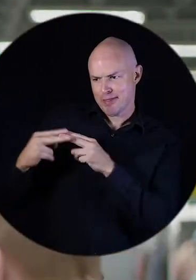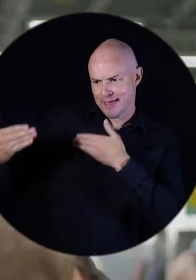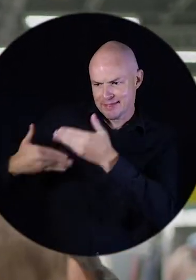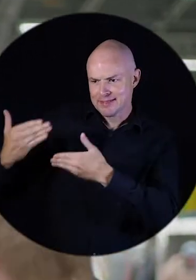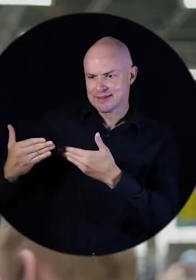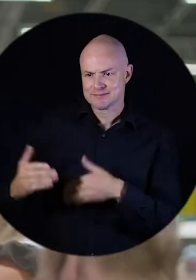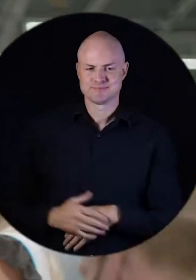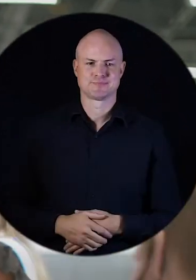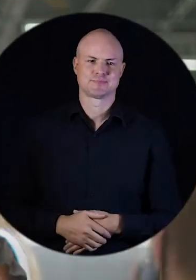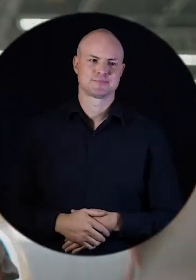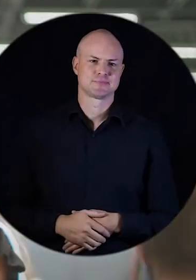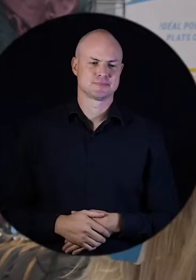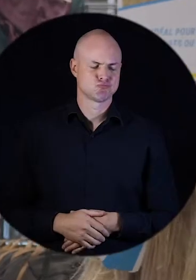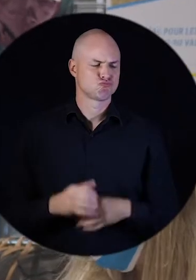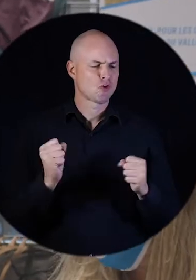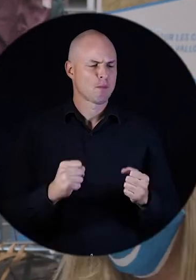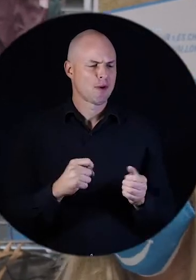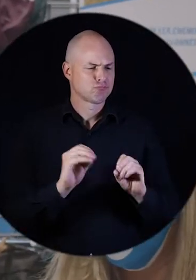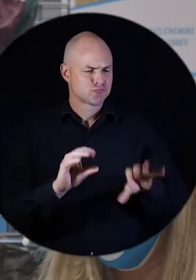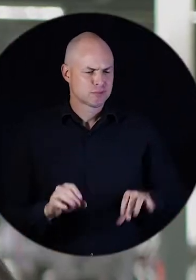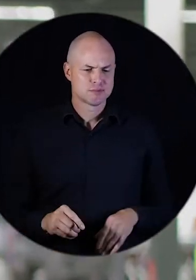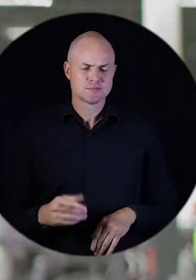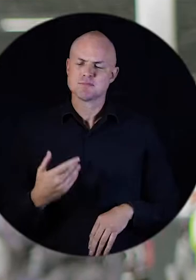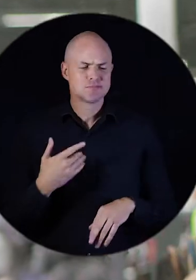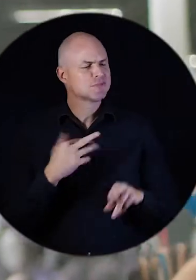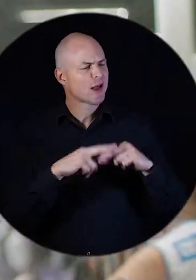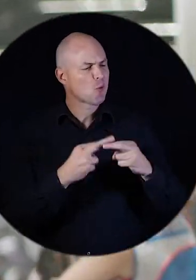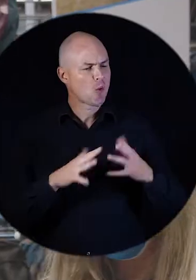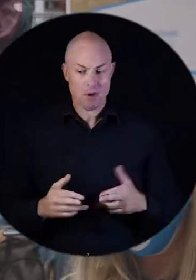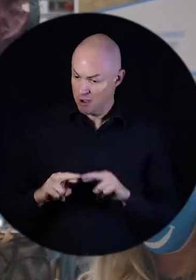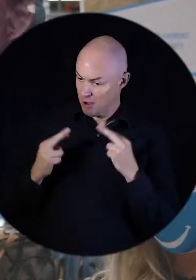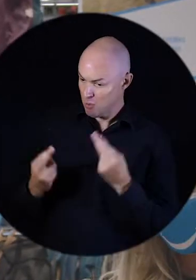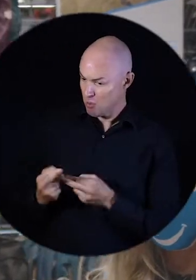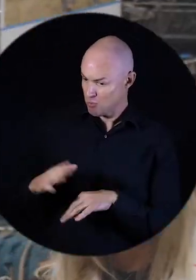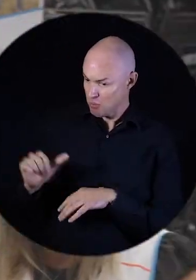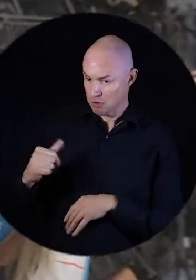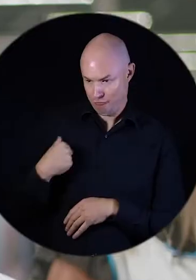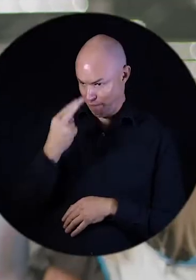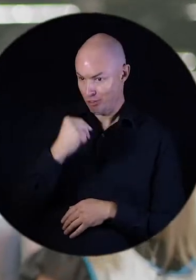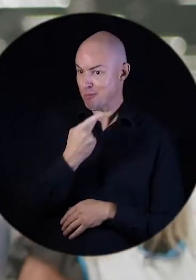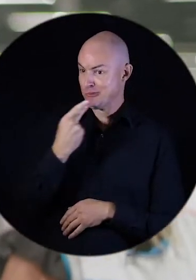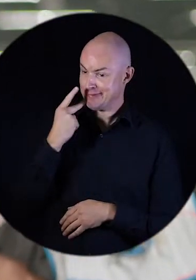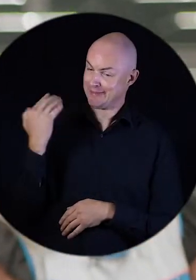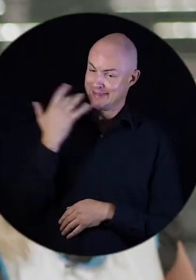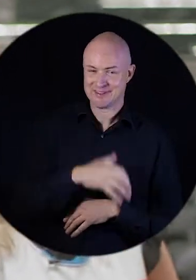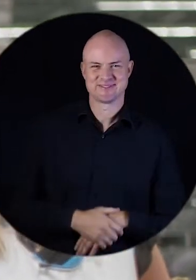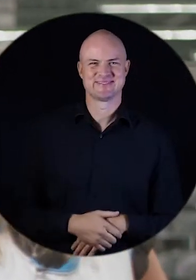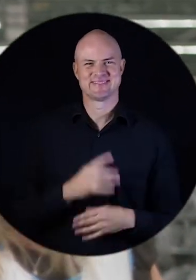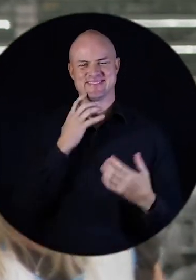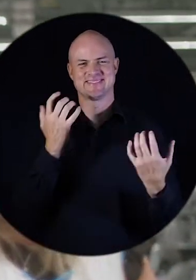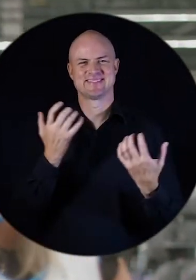Oh, ça va rentrer en masse. Comment t'as trouvé ça? La réunion. La réunion de mardi. C'était le fun, la poutine était